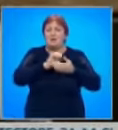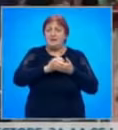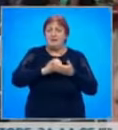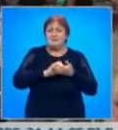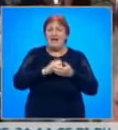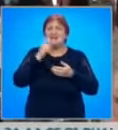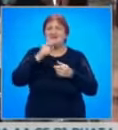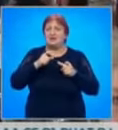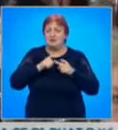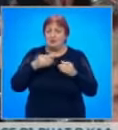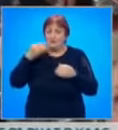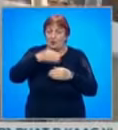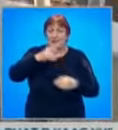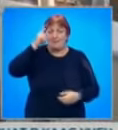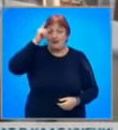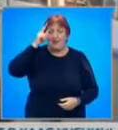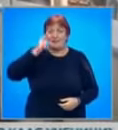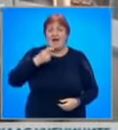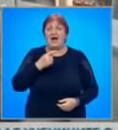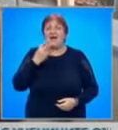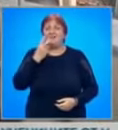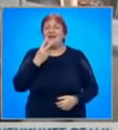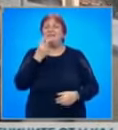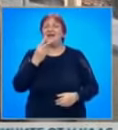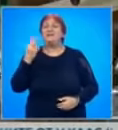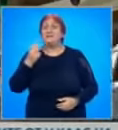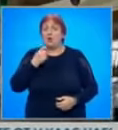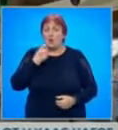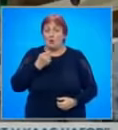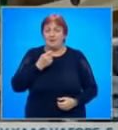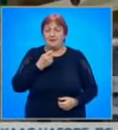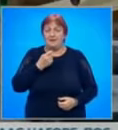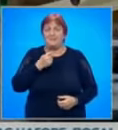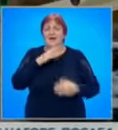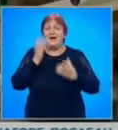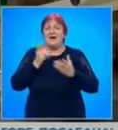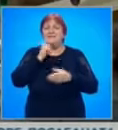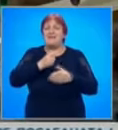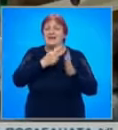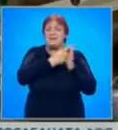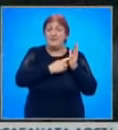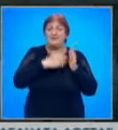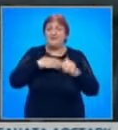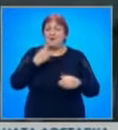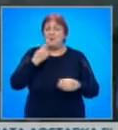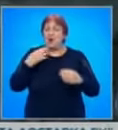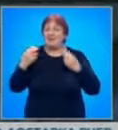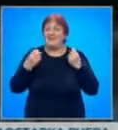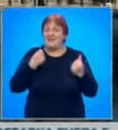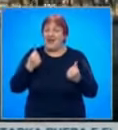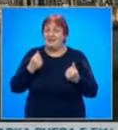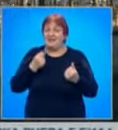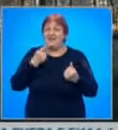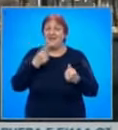и Свежа Младенов е на турне в Германия. А през 2022 година планът е всеки месец да има по една театрална